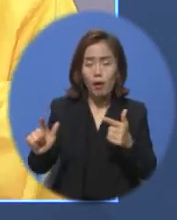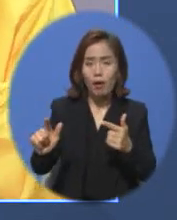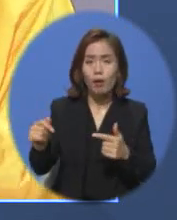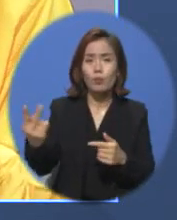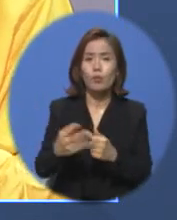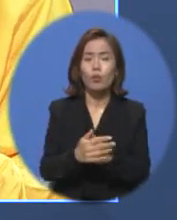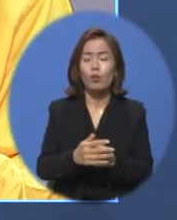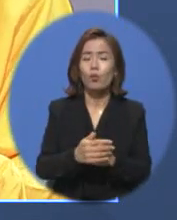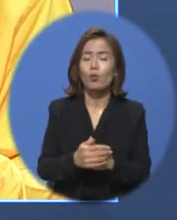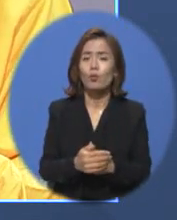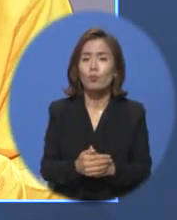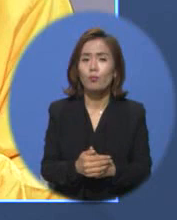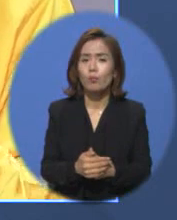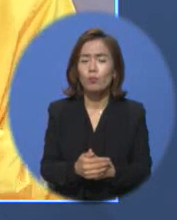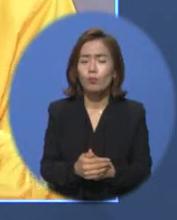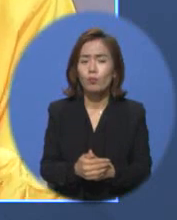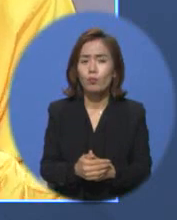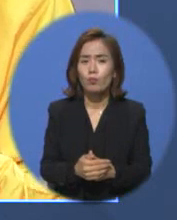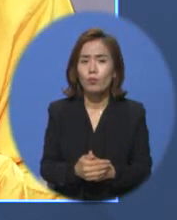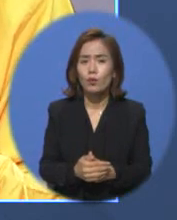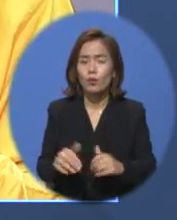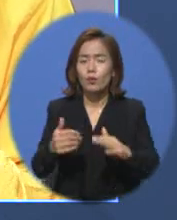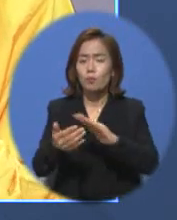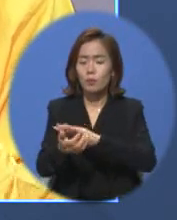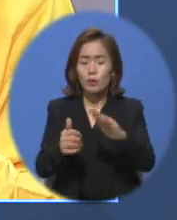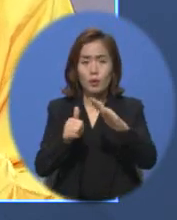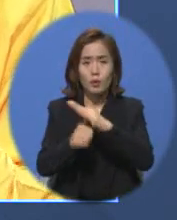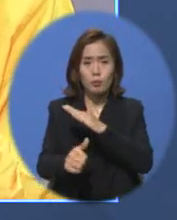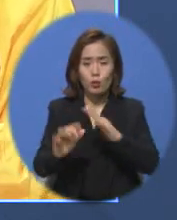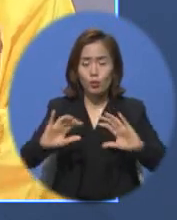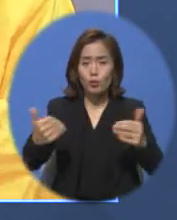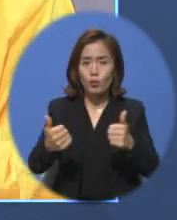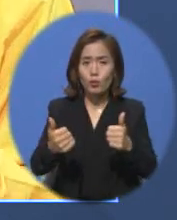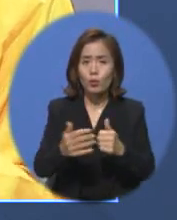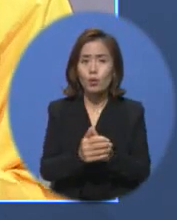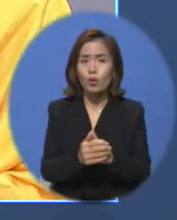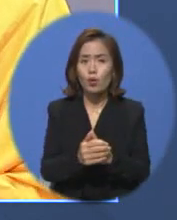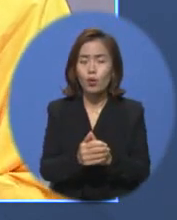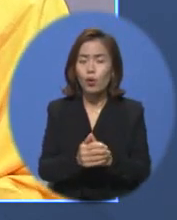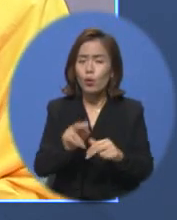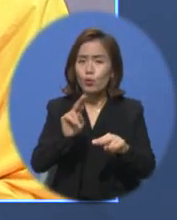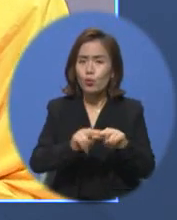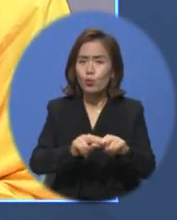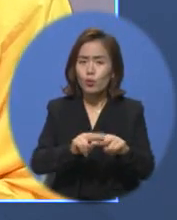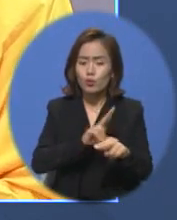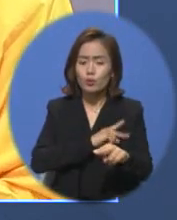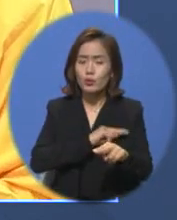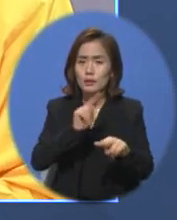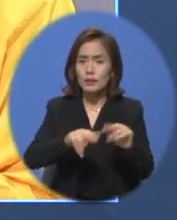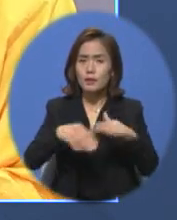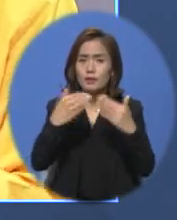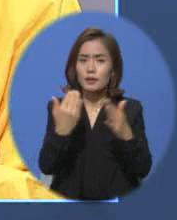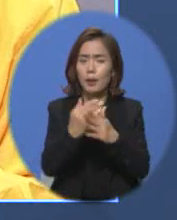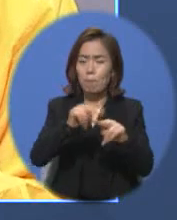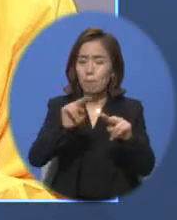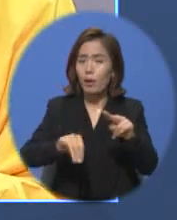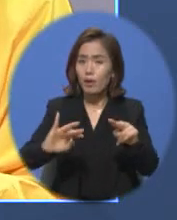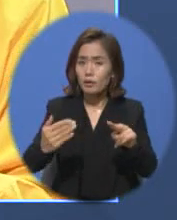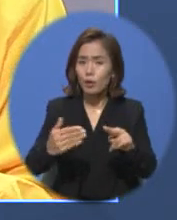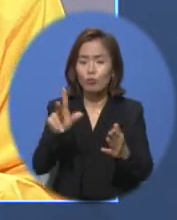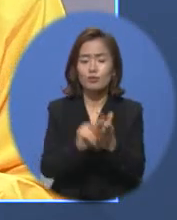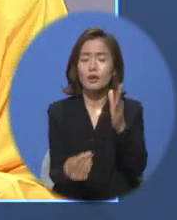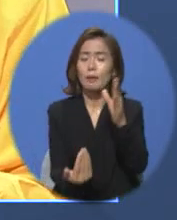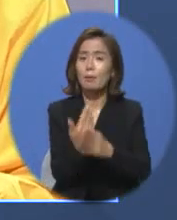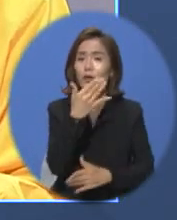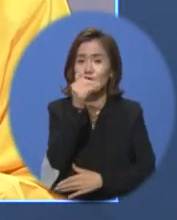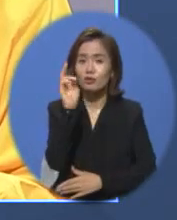국민의의지가 왜곡되고 비례대표제로선출된의원들의의석이 박탈되는전례없는상황으로이어질